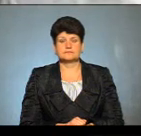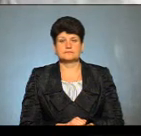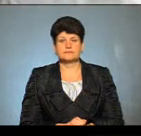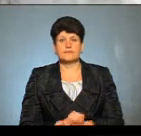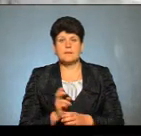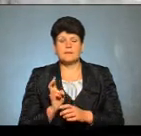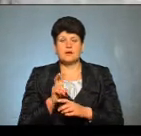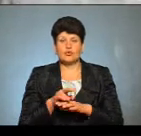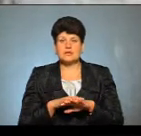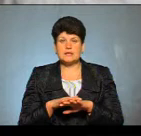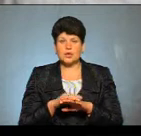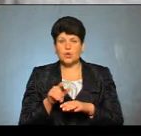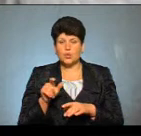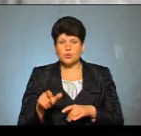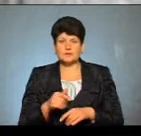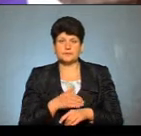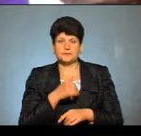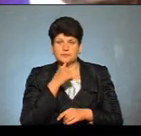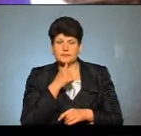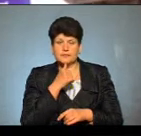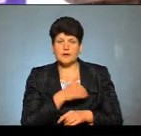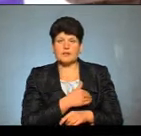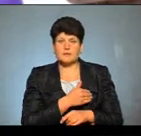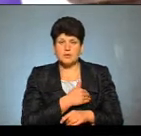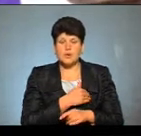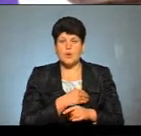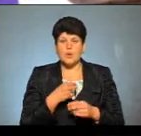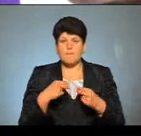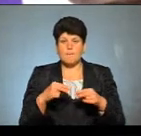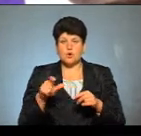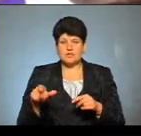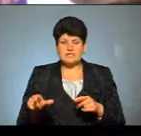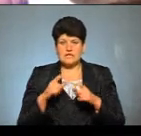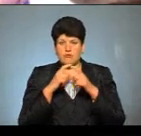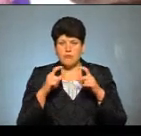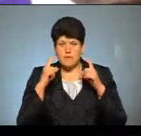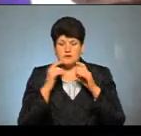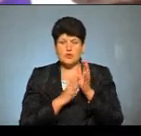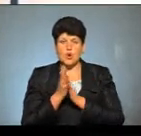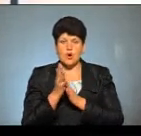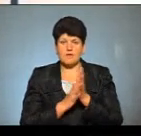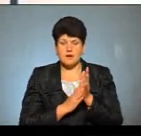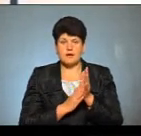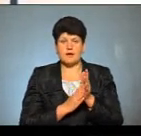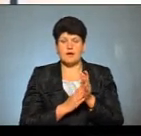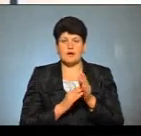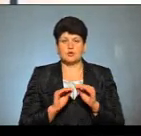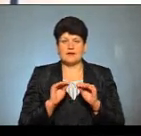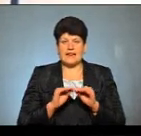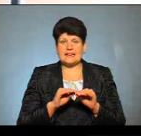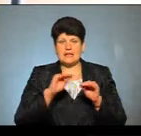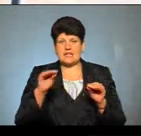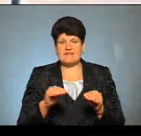У ході до ринку людям міряють температуру. Продавці у масках та рукавицях, а товар накривають прозорою плівкою.